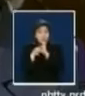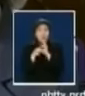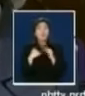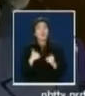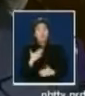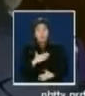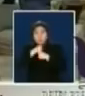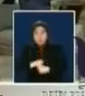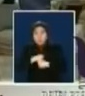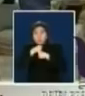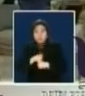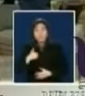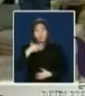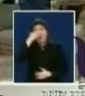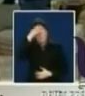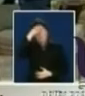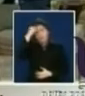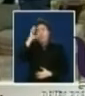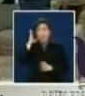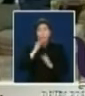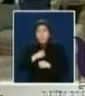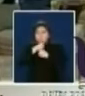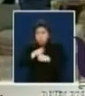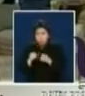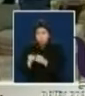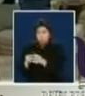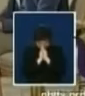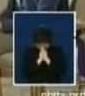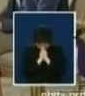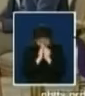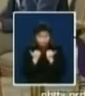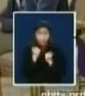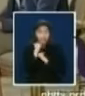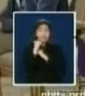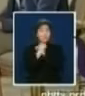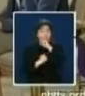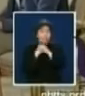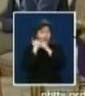วมทั้งช่วยกันทำให้ประเทศไทยก้าวไปสู่ความสำเร็จในทุกๆด้านและพบเจอแต่สิ่งที่ดี